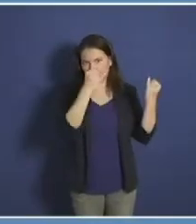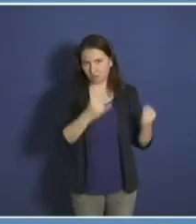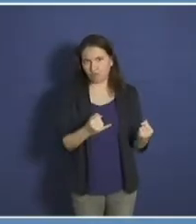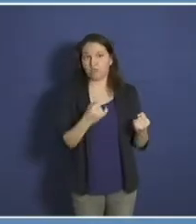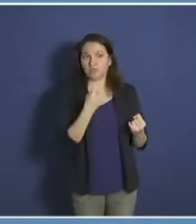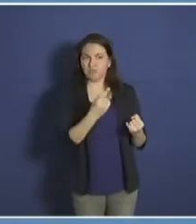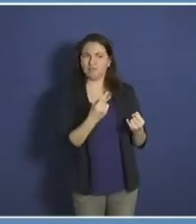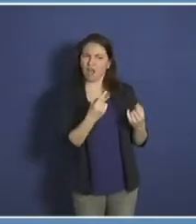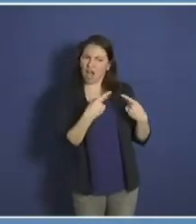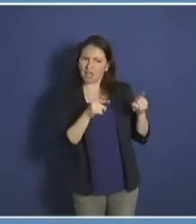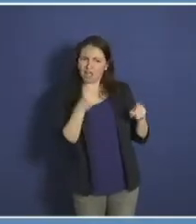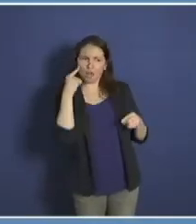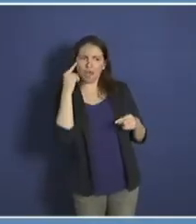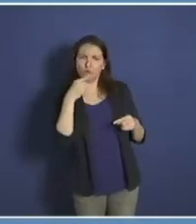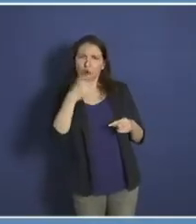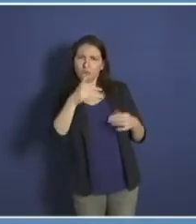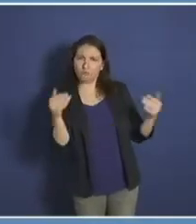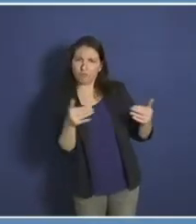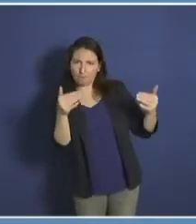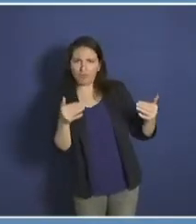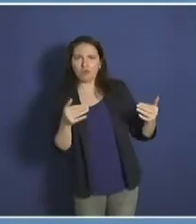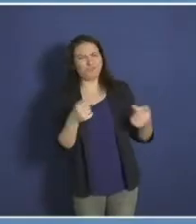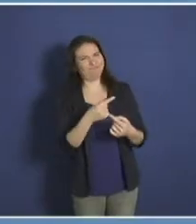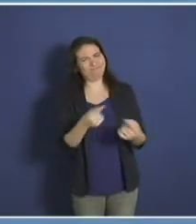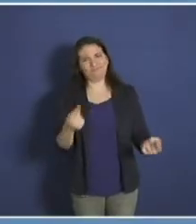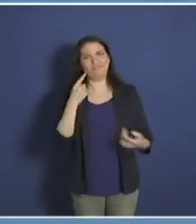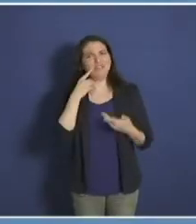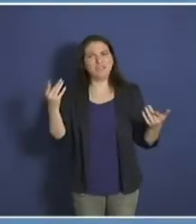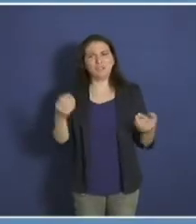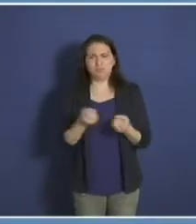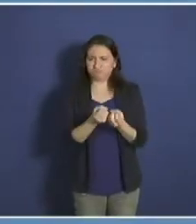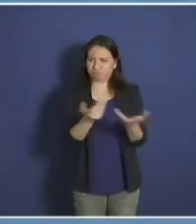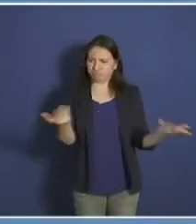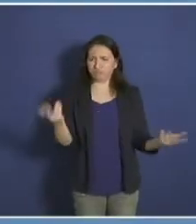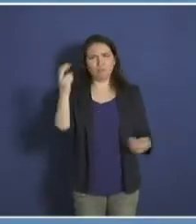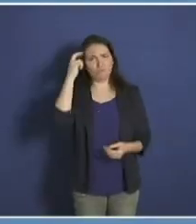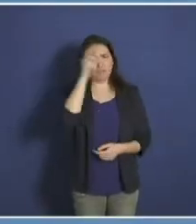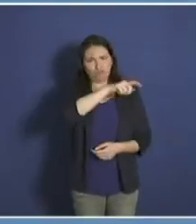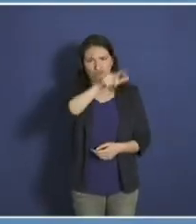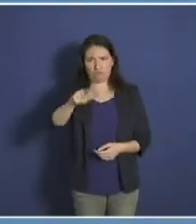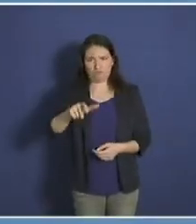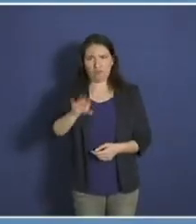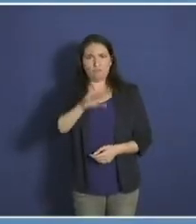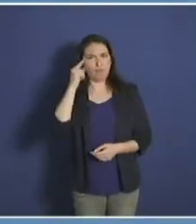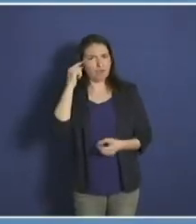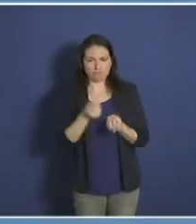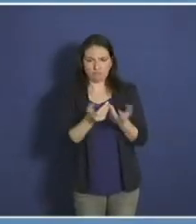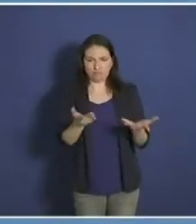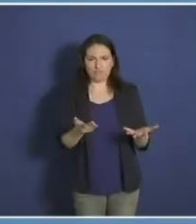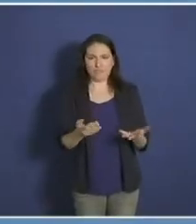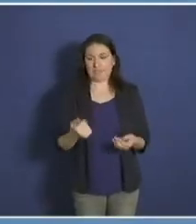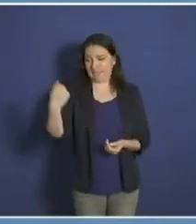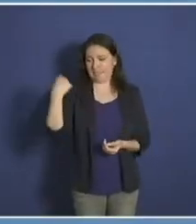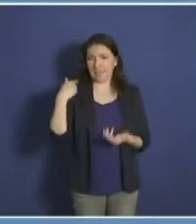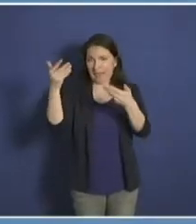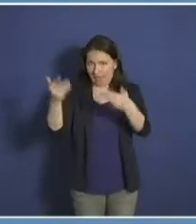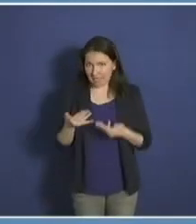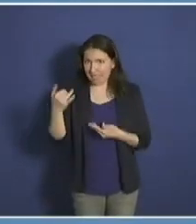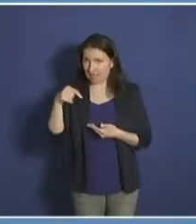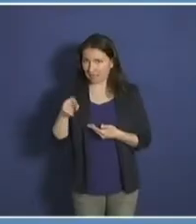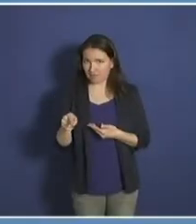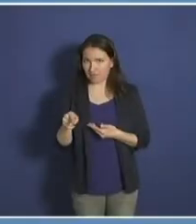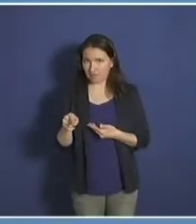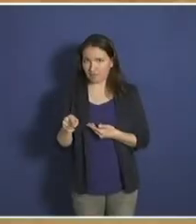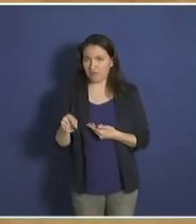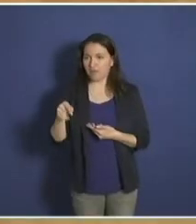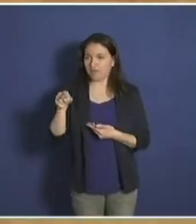ist. Und schauen Sie, es gibt ein breites Spektrum an Wissenschaftlern und nicht nur die, die jetzt gerade eingeladen sind, sind diejenigen, mit denen